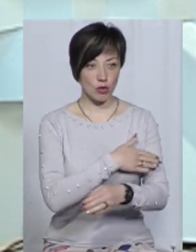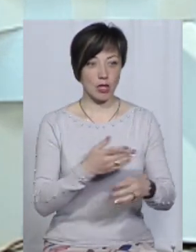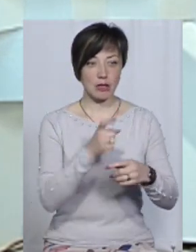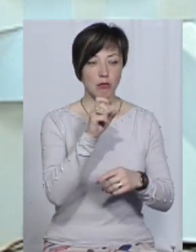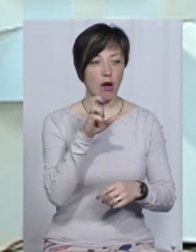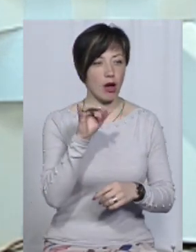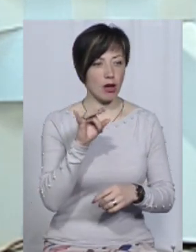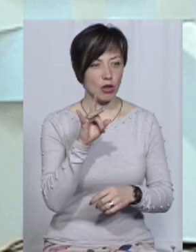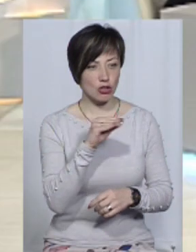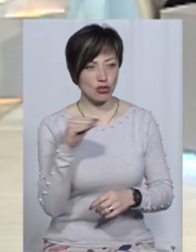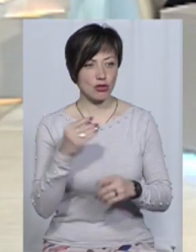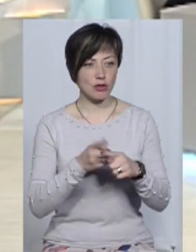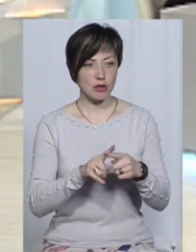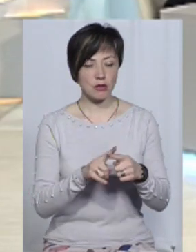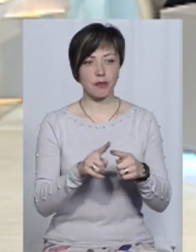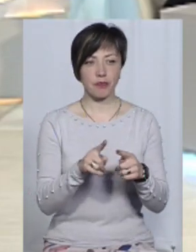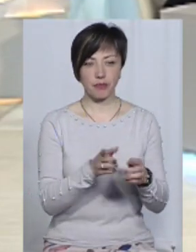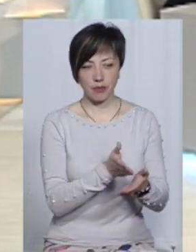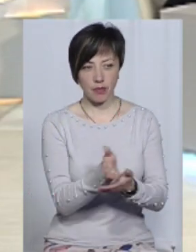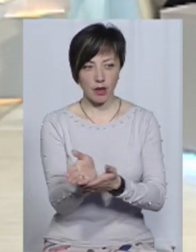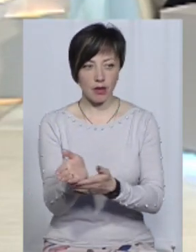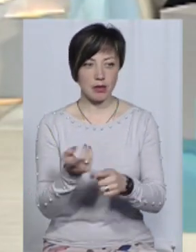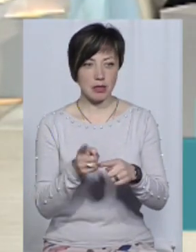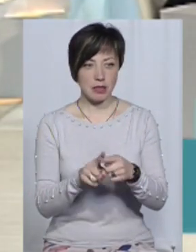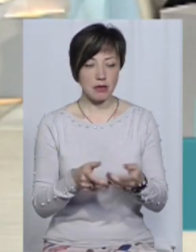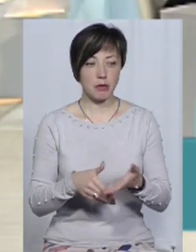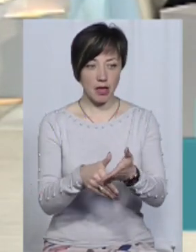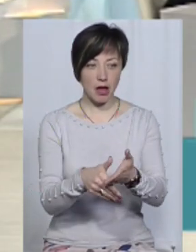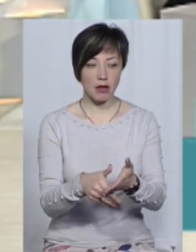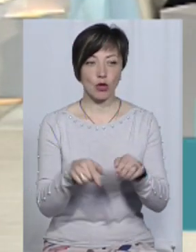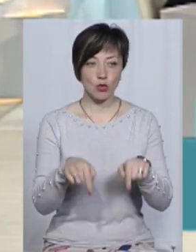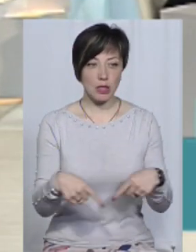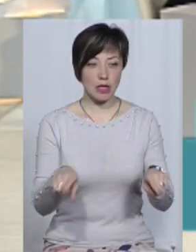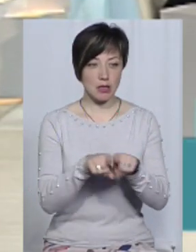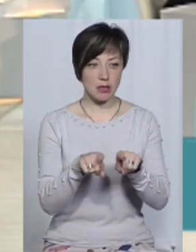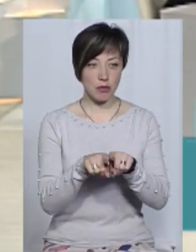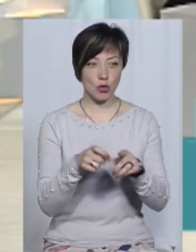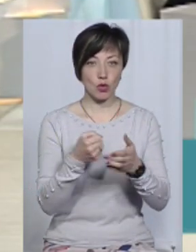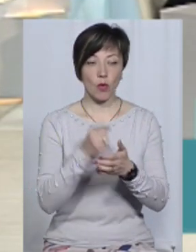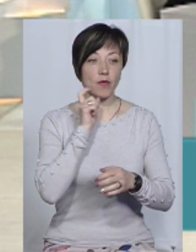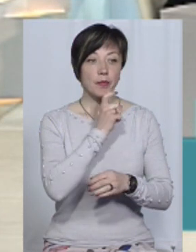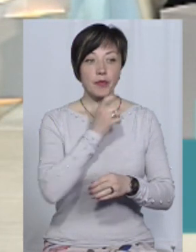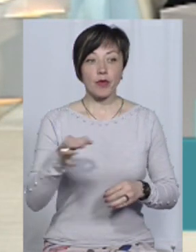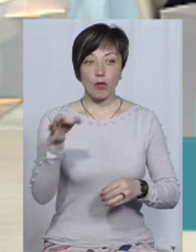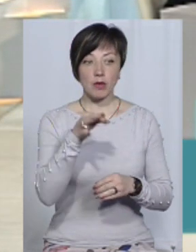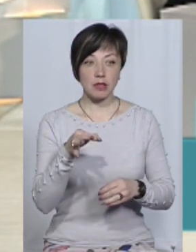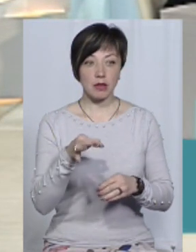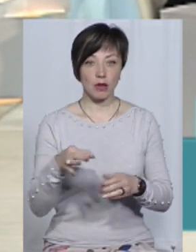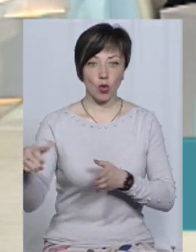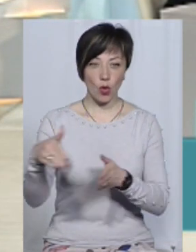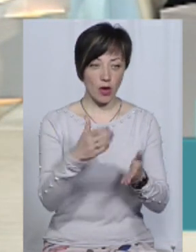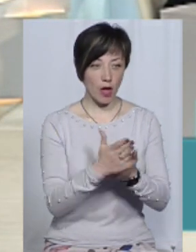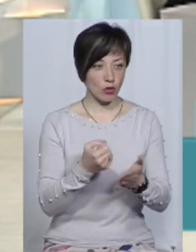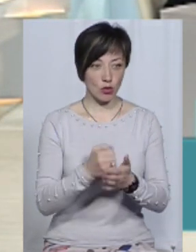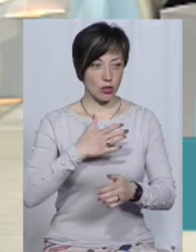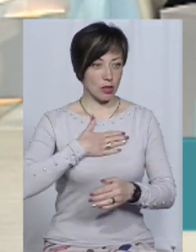на Збараж, на Золотопідкову Львівщини, вони теж йдуть, попри це все сприяє дорозі. Сюди так само доїжджаємо до Вінницької області, знов дороги,